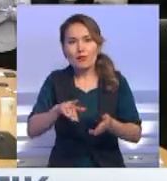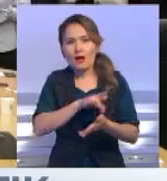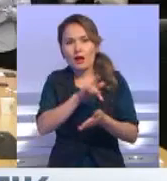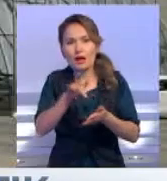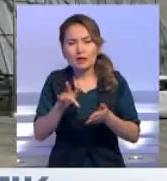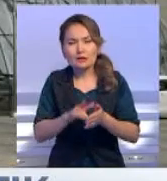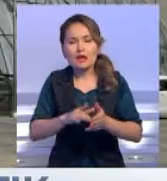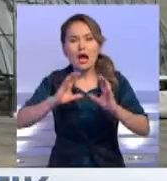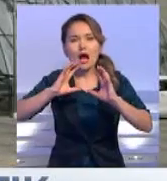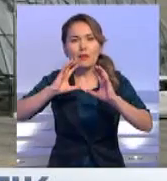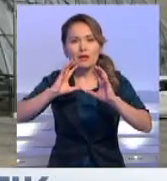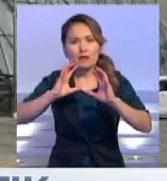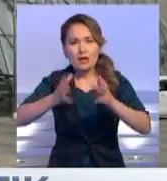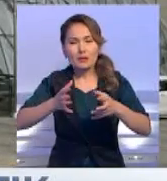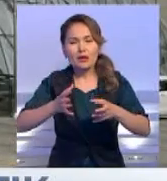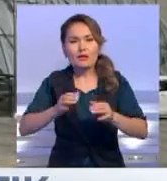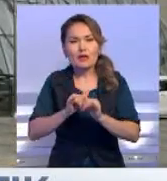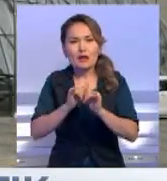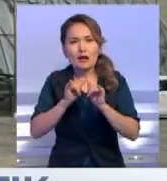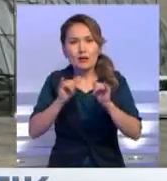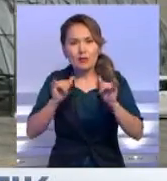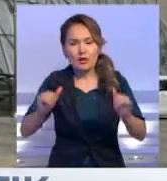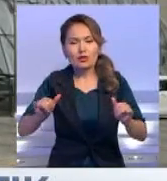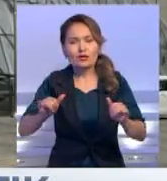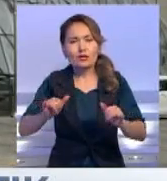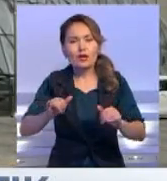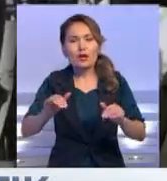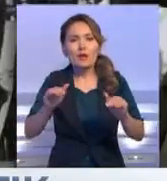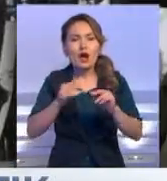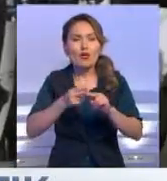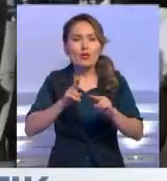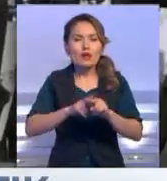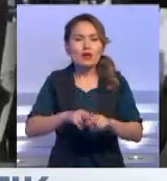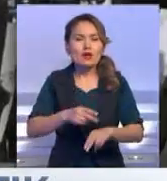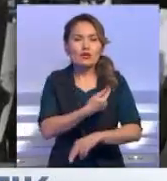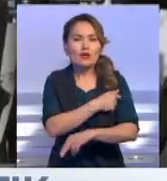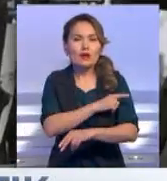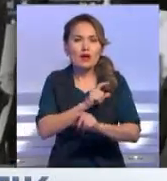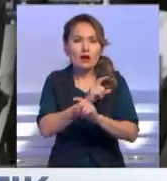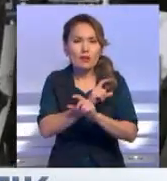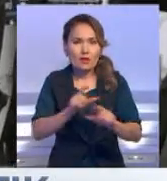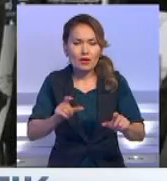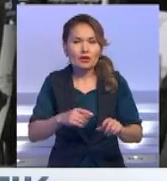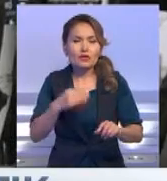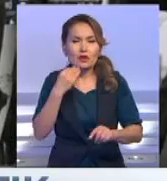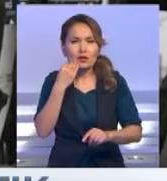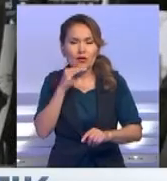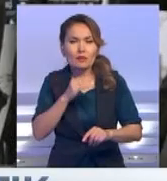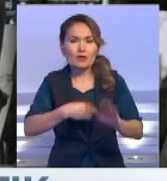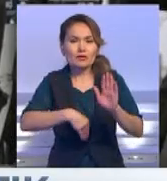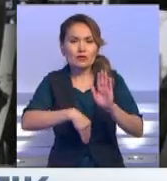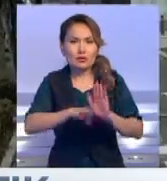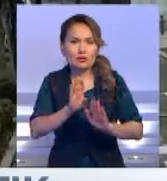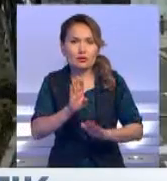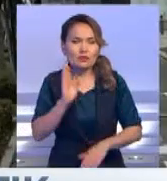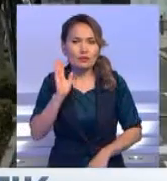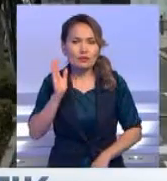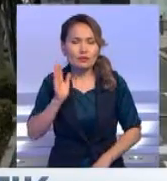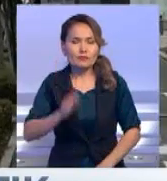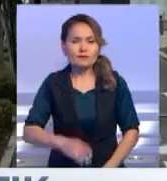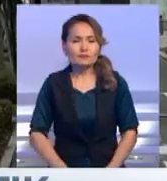арқылы ақылды қаласын әлемдік деңгейдегі клиника, елдегі ең биік мұнара және ең ұзын көпір салынып